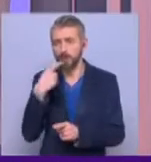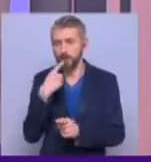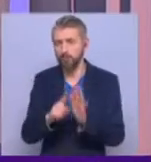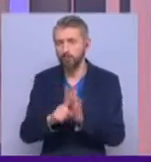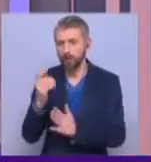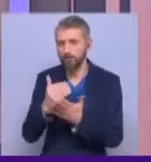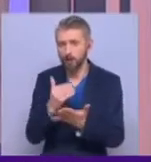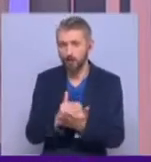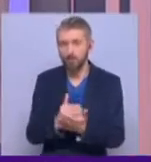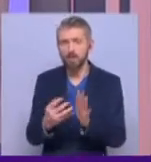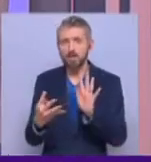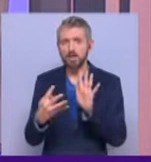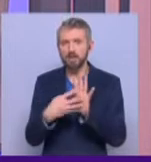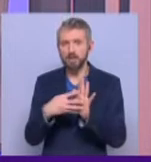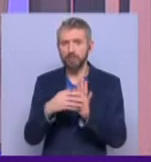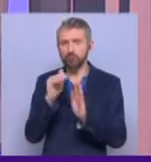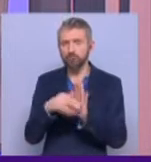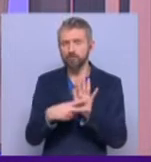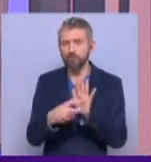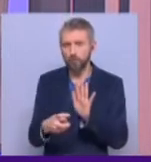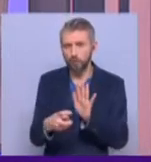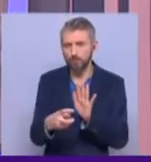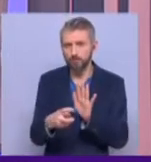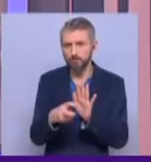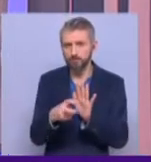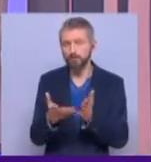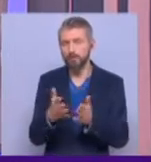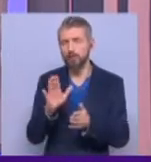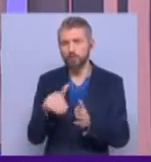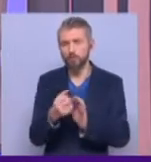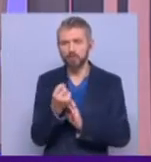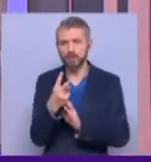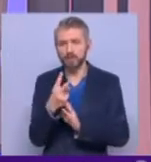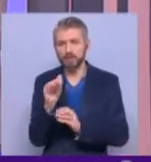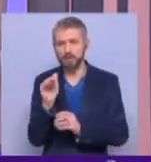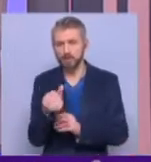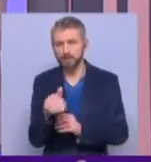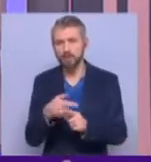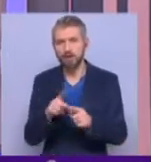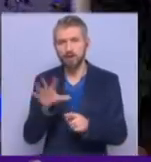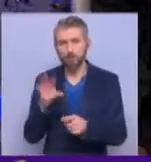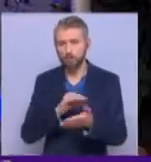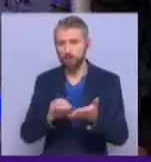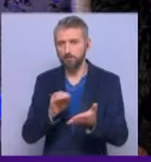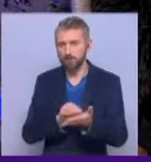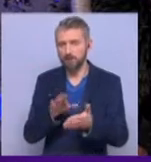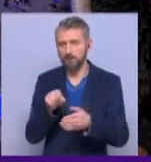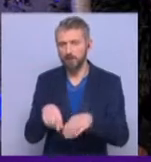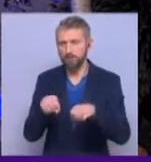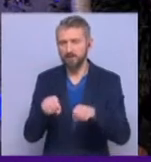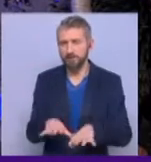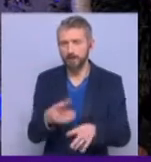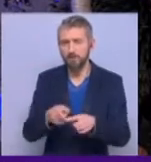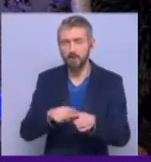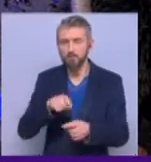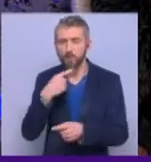эфира. То есть 9700 там вот с копейками, да, да, 12. Mm-hmm. 12, это все прописано непосредственно в этом постановлении,